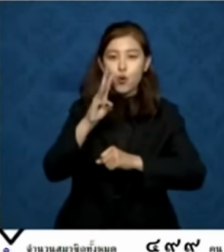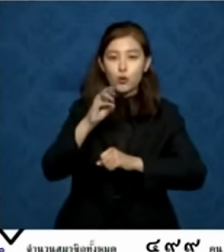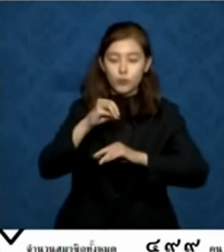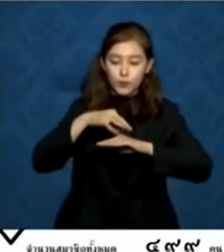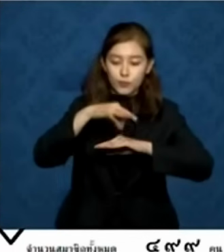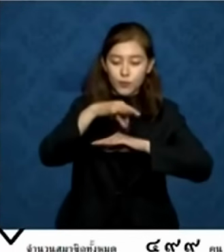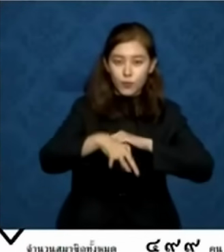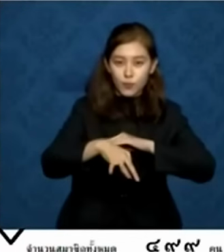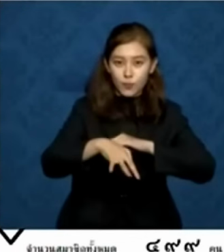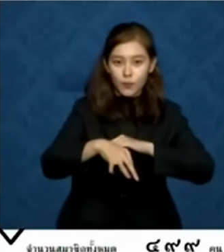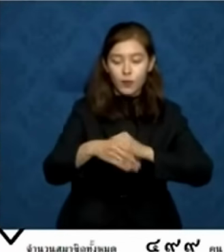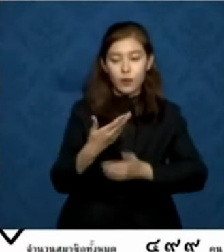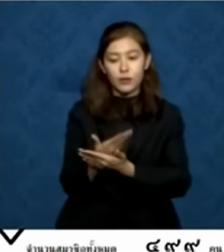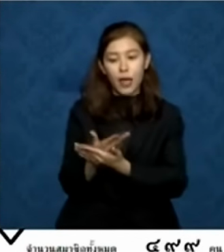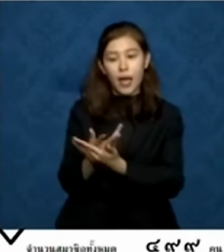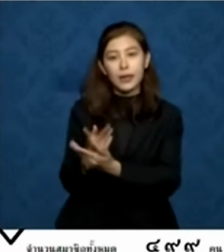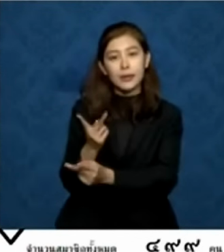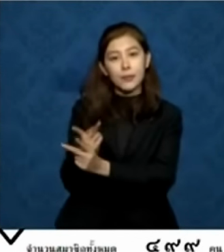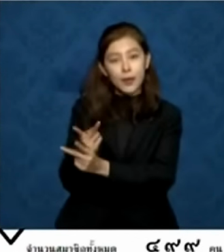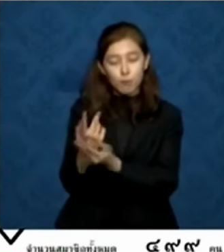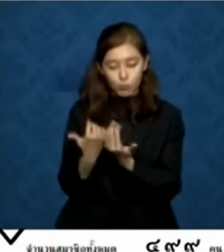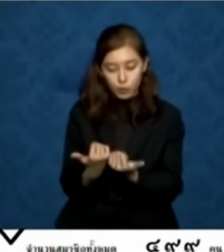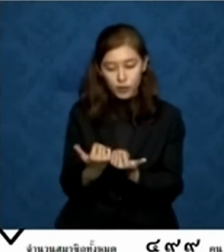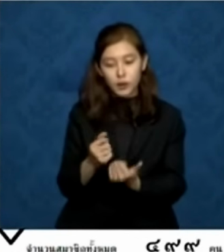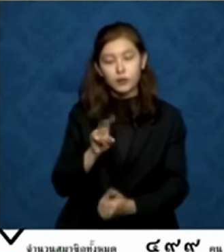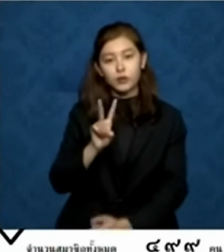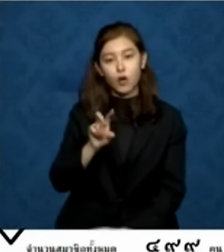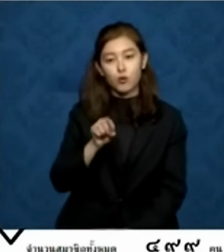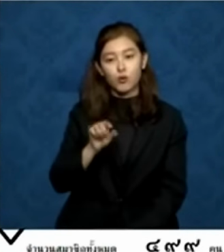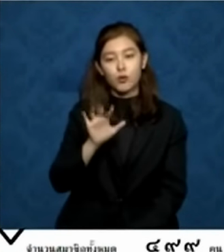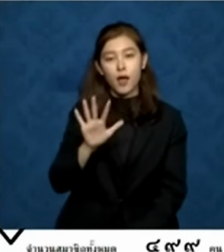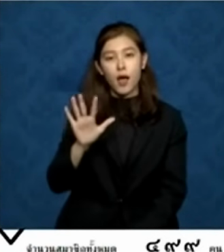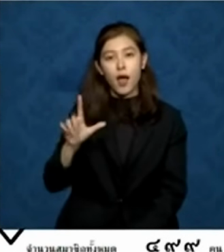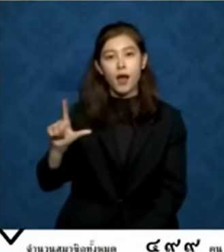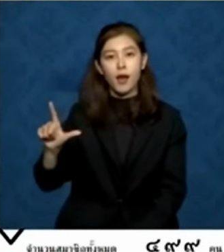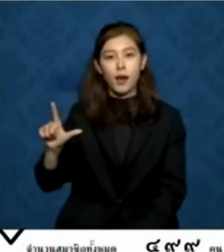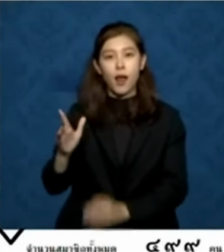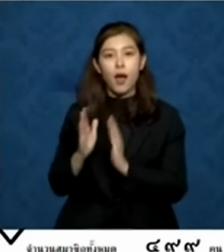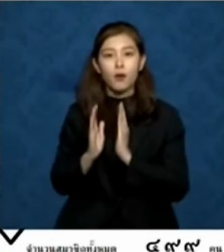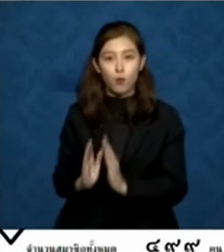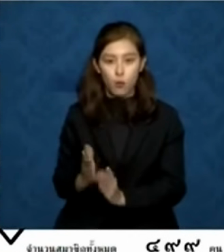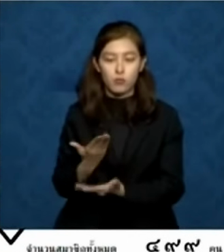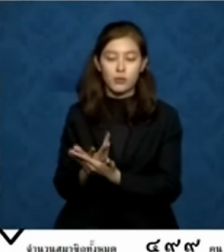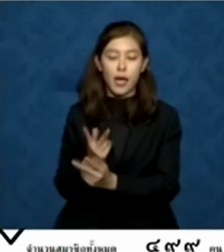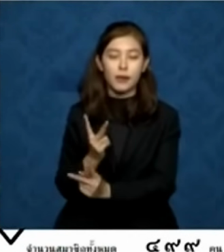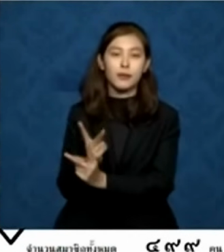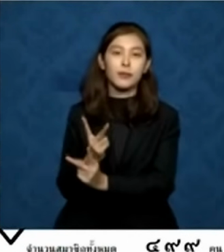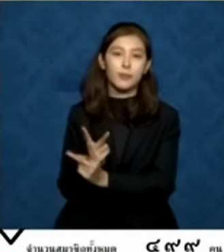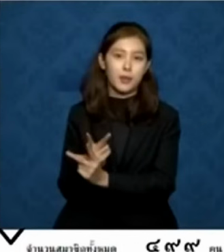พ 2.55 ล้านคนผ่านกองทุนการออมแห่งชาติ